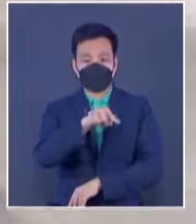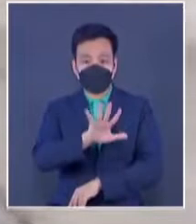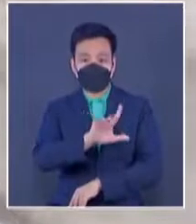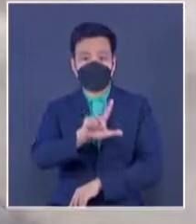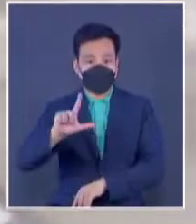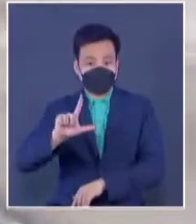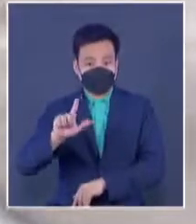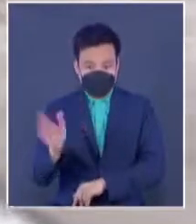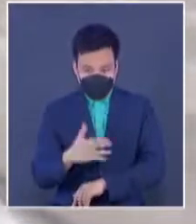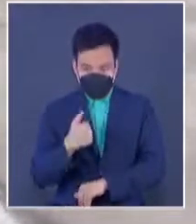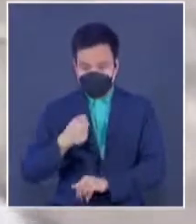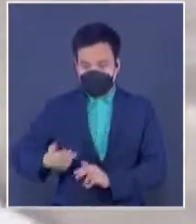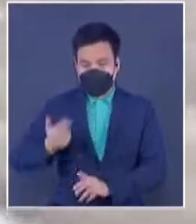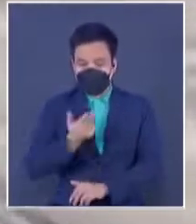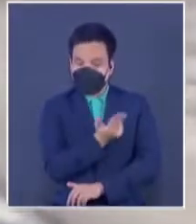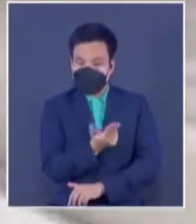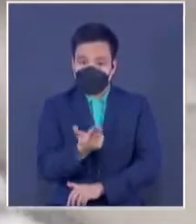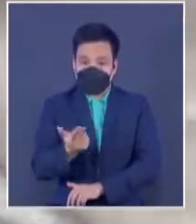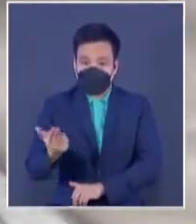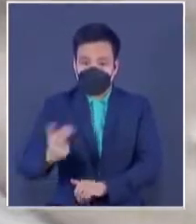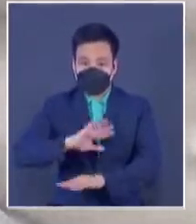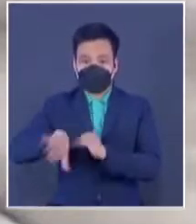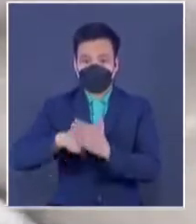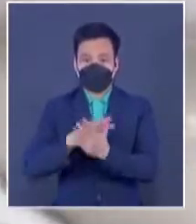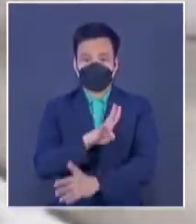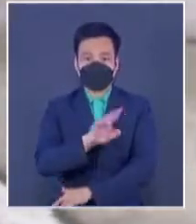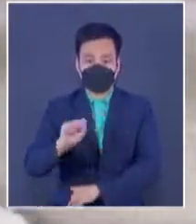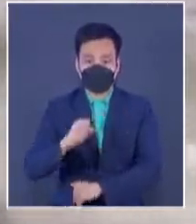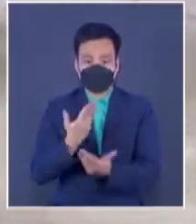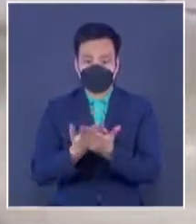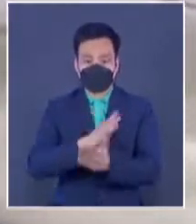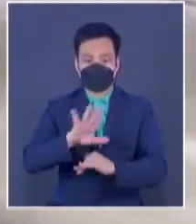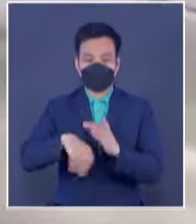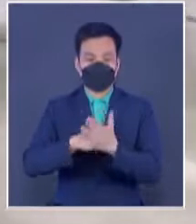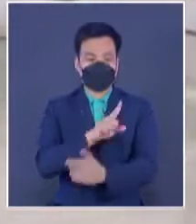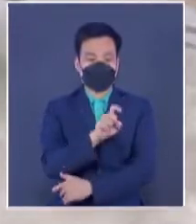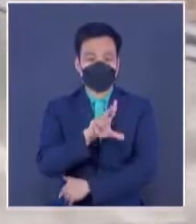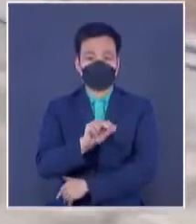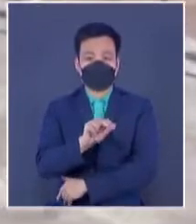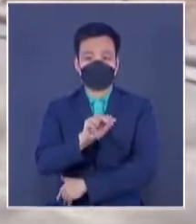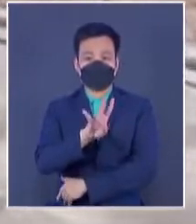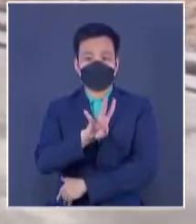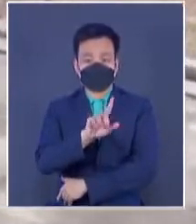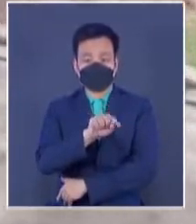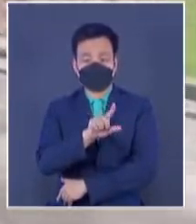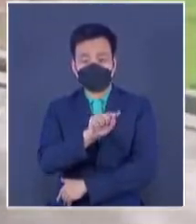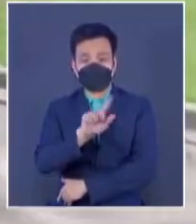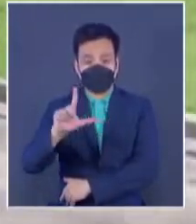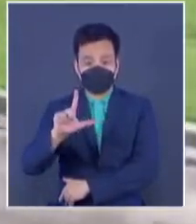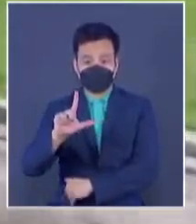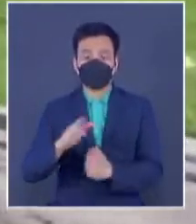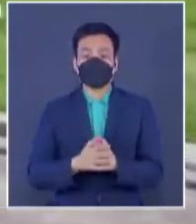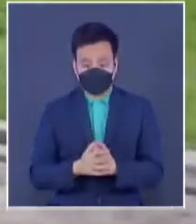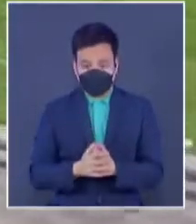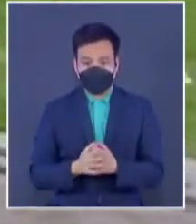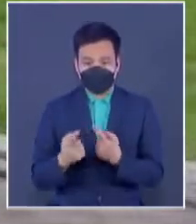18 กระบอกอันนี้ก็อีก700,000 กว่าบาทรวมแล้วทั้งหมด131 ล้านบาทครับ ครับ ขณะที่ทางอดีตผู้กำกับโจ้ก็มีหนี้สินเห